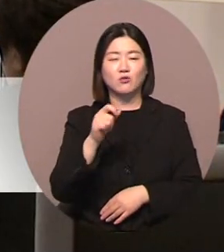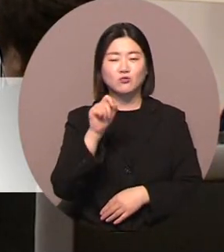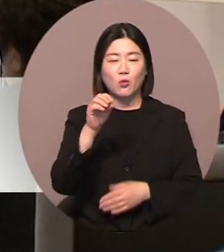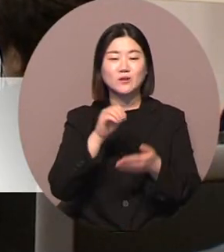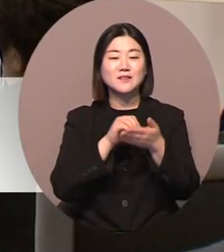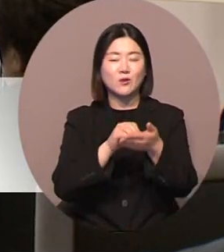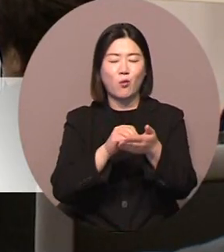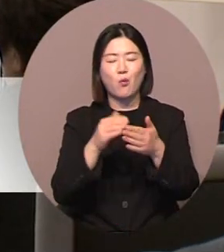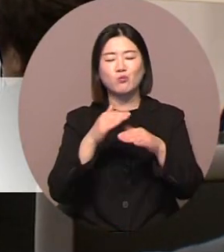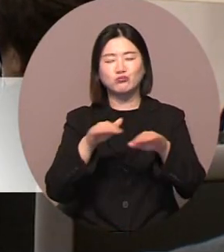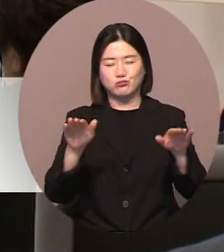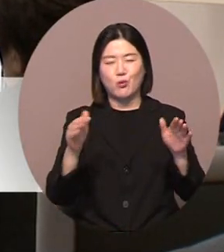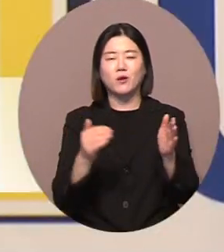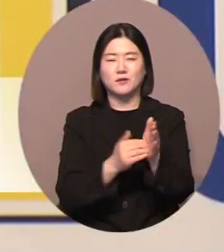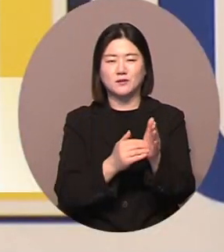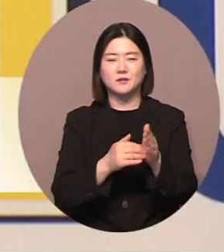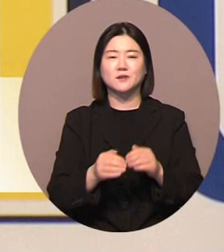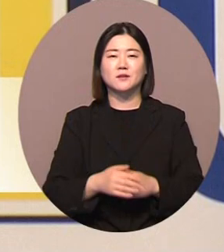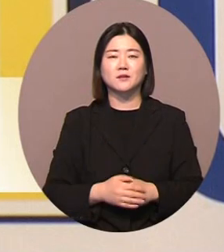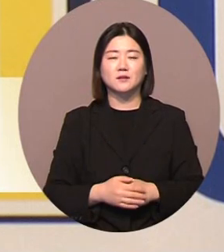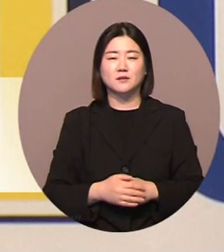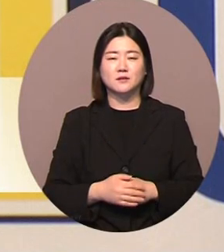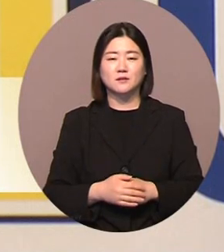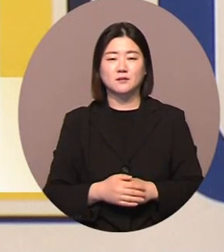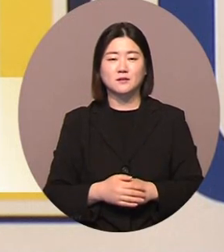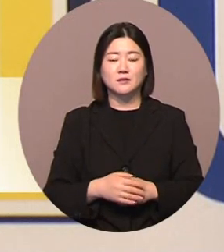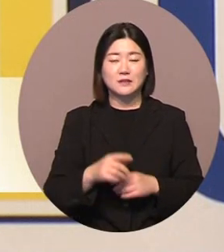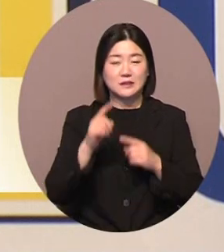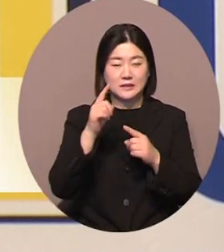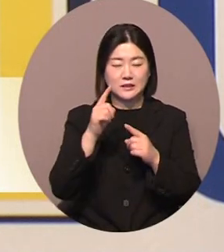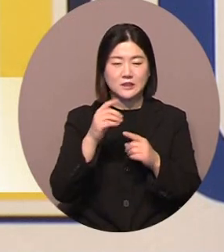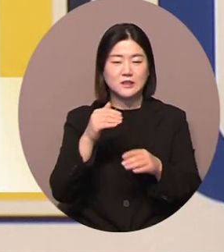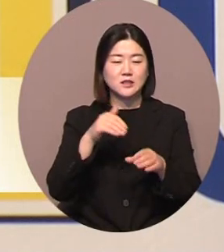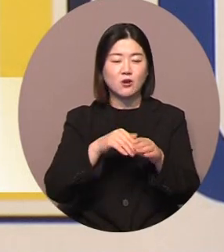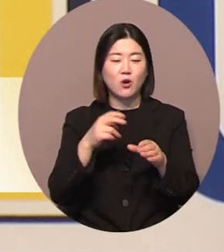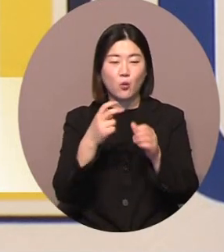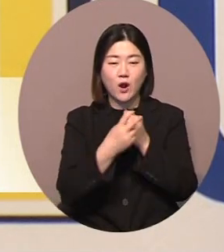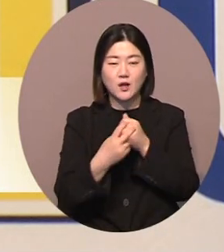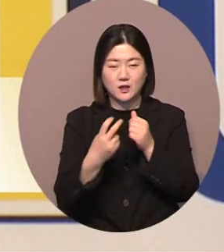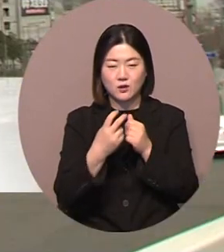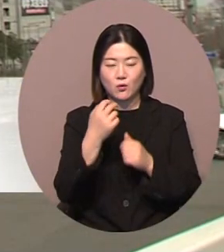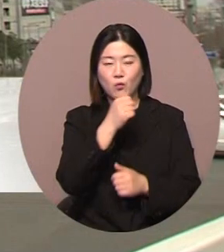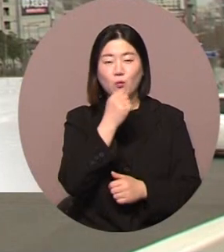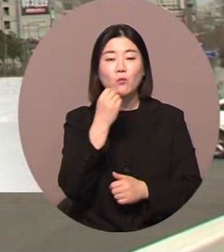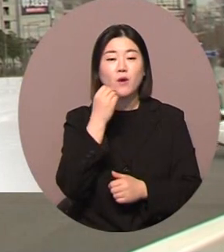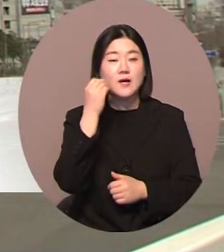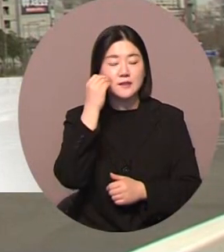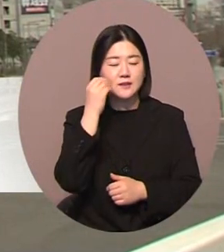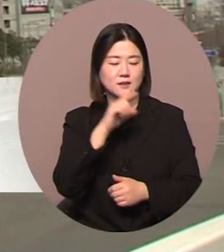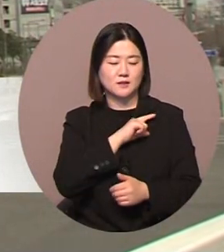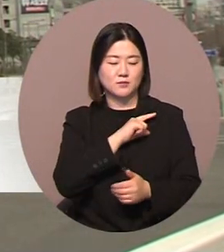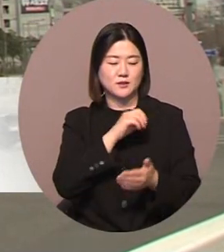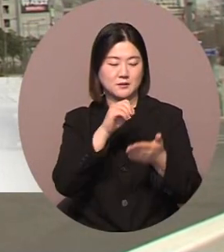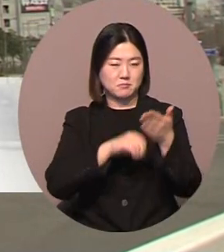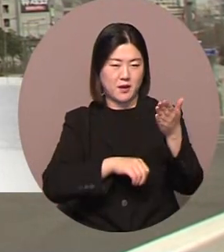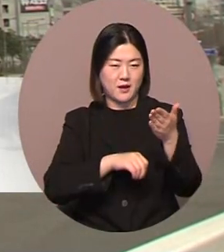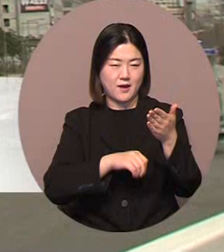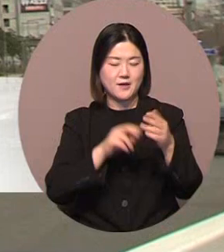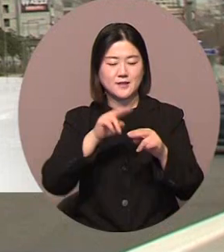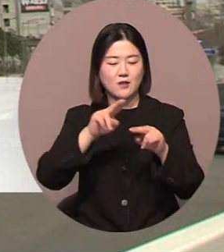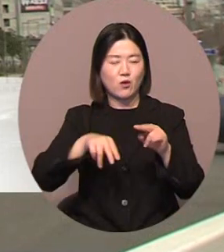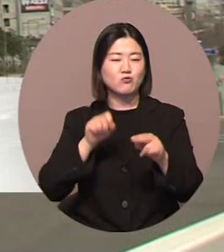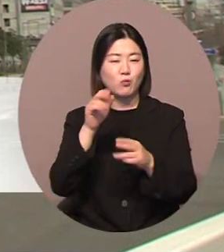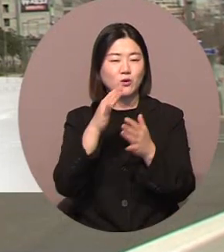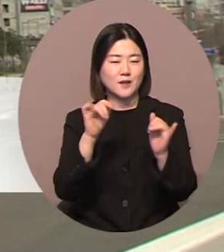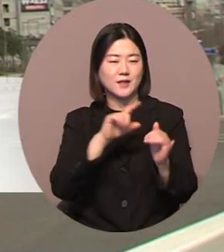등록을 무효 처리했습니다 이에 따라이 후보는 선관이 홈페이지 일반 후보자 명단에서 빠져 퇴